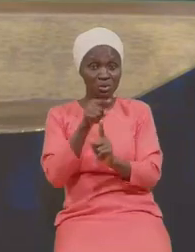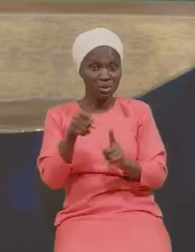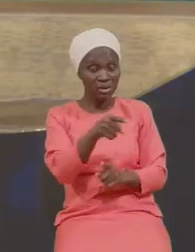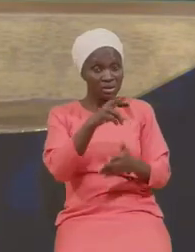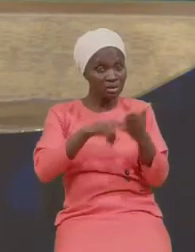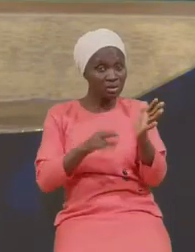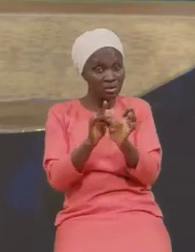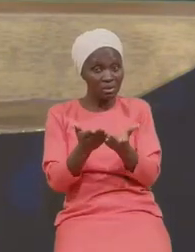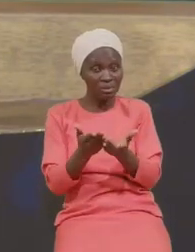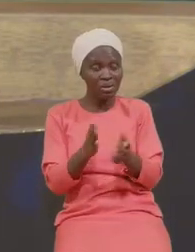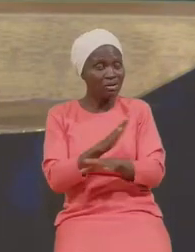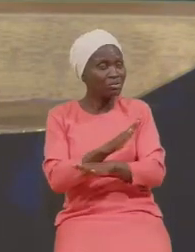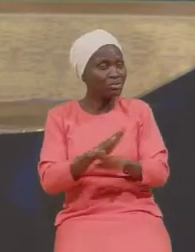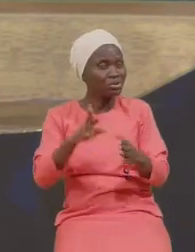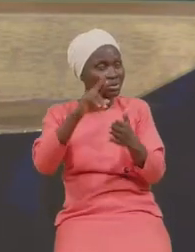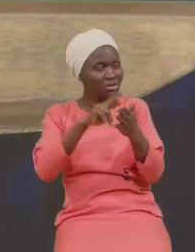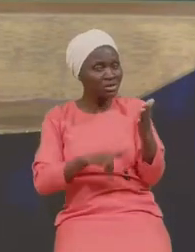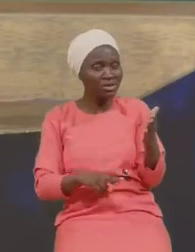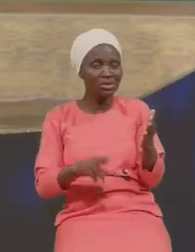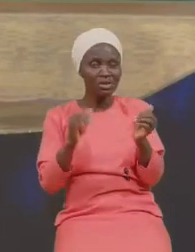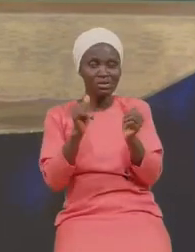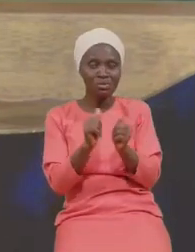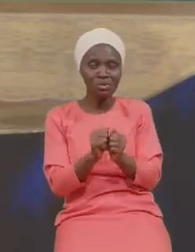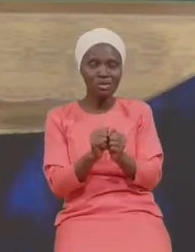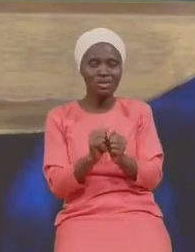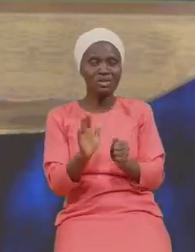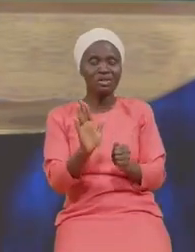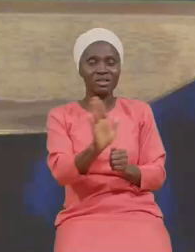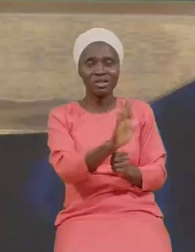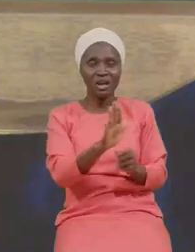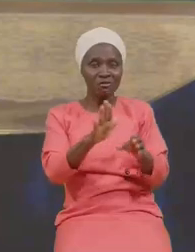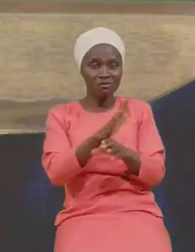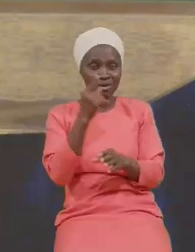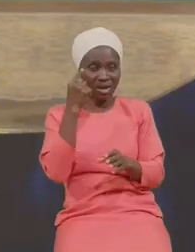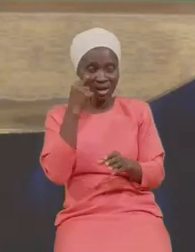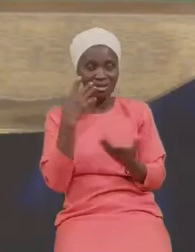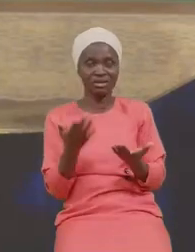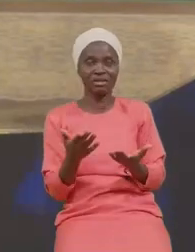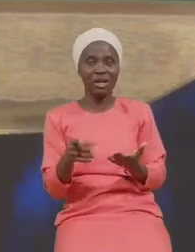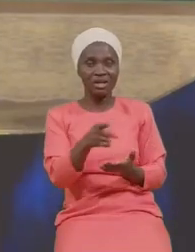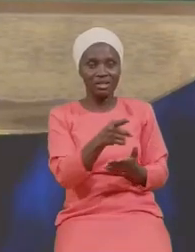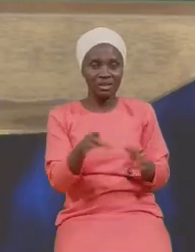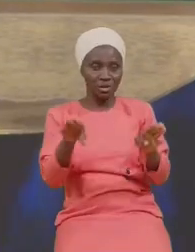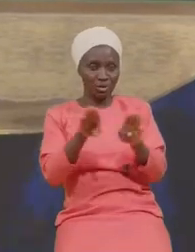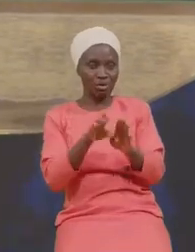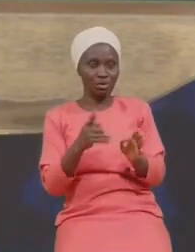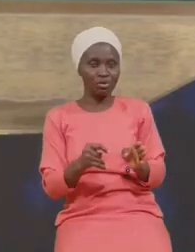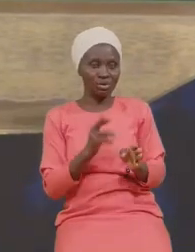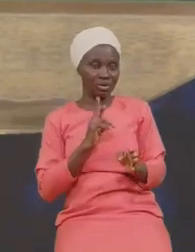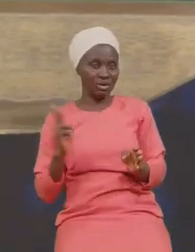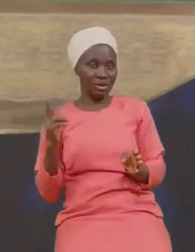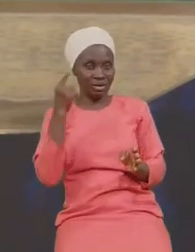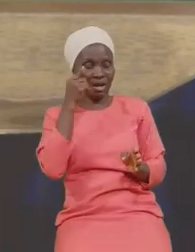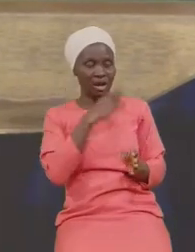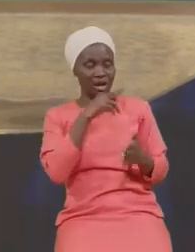il est ne lisent pas avec les deux yeux et les fermes il ferme un il ferme